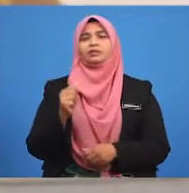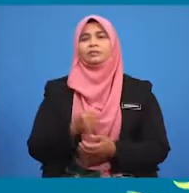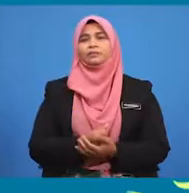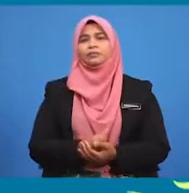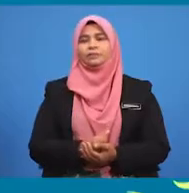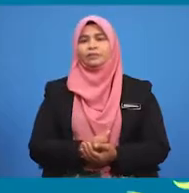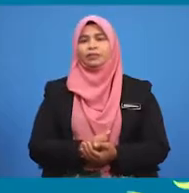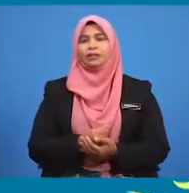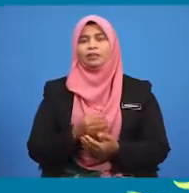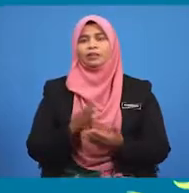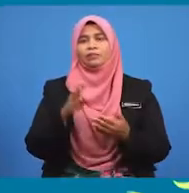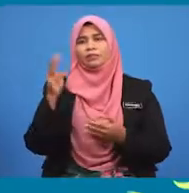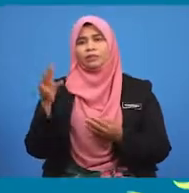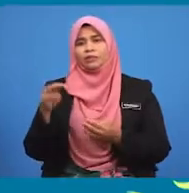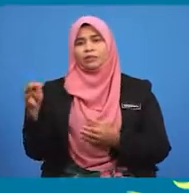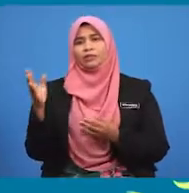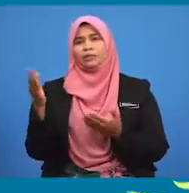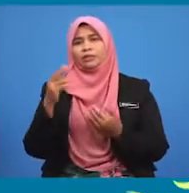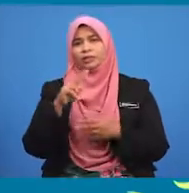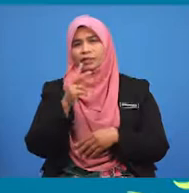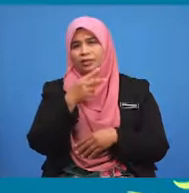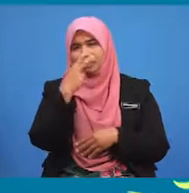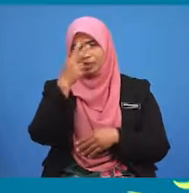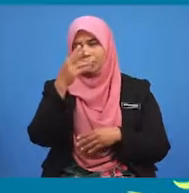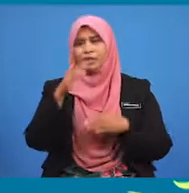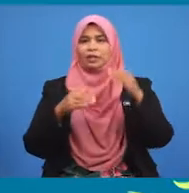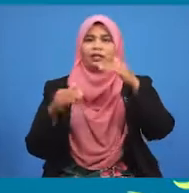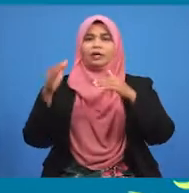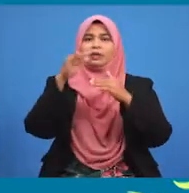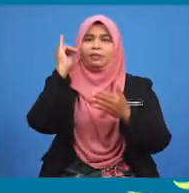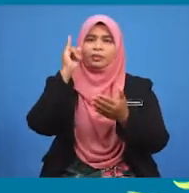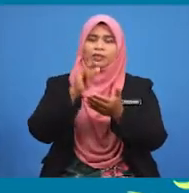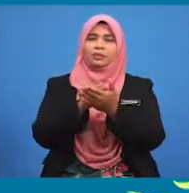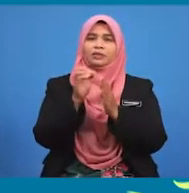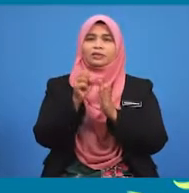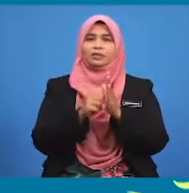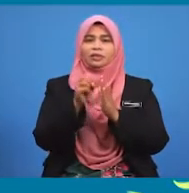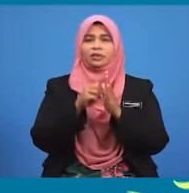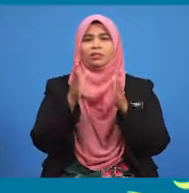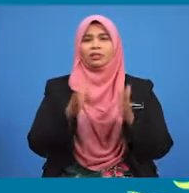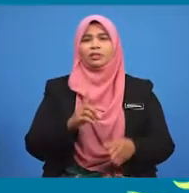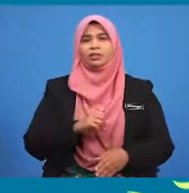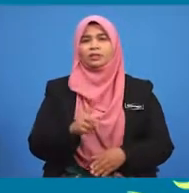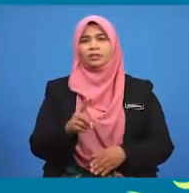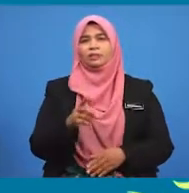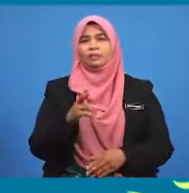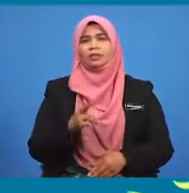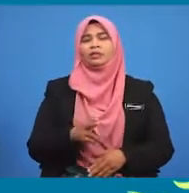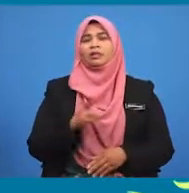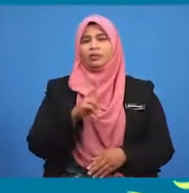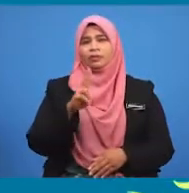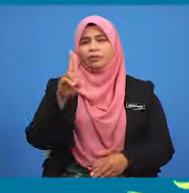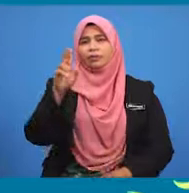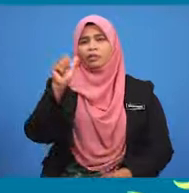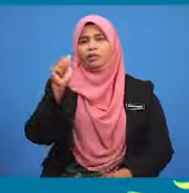mari kita lihat bagaimana tahap keimanan seseorang Muslim itu. Ulama telah menggariskan tahap